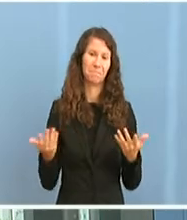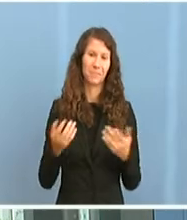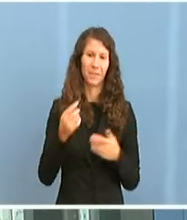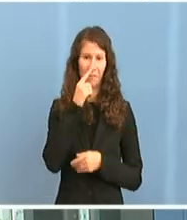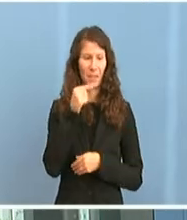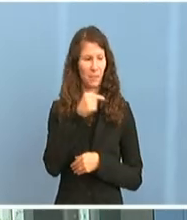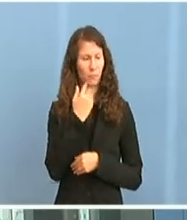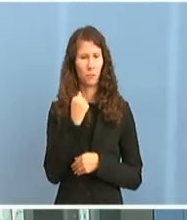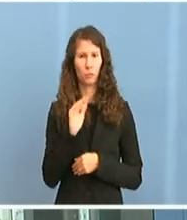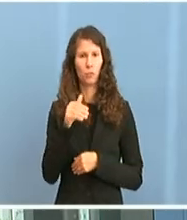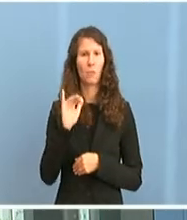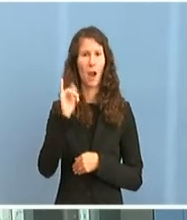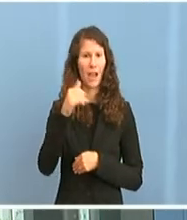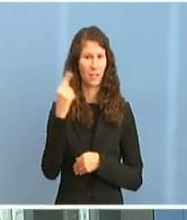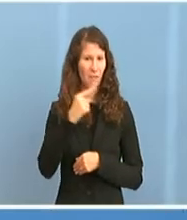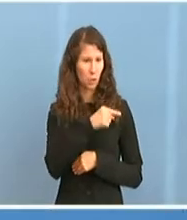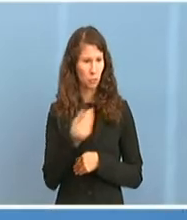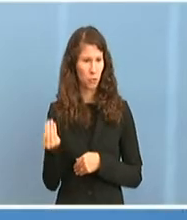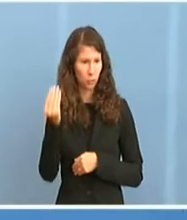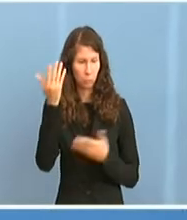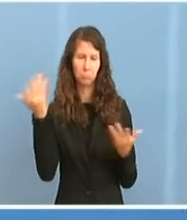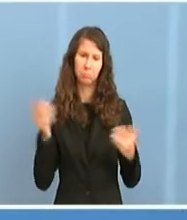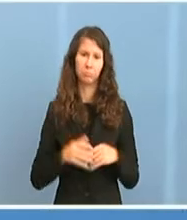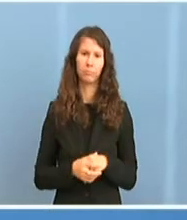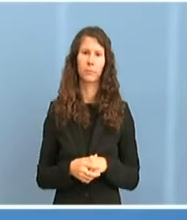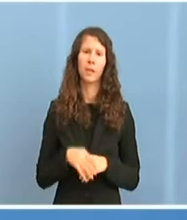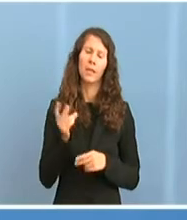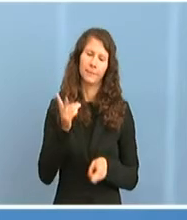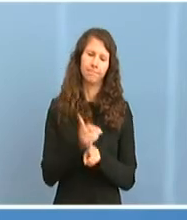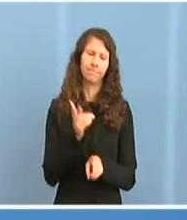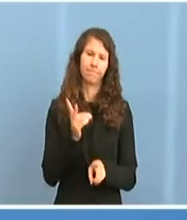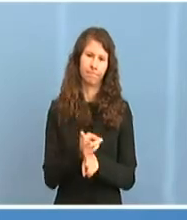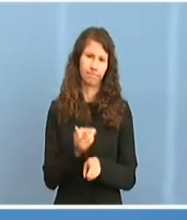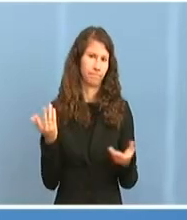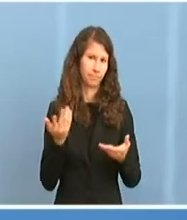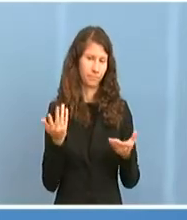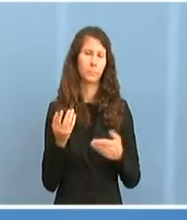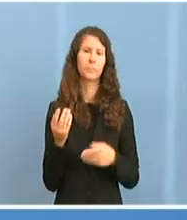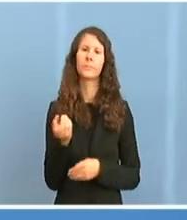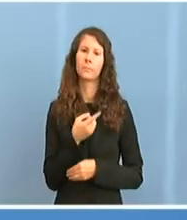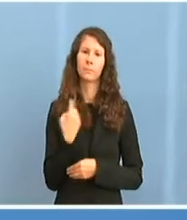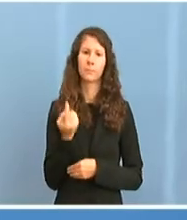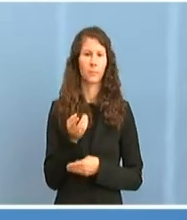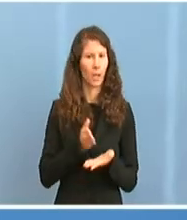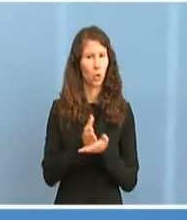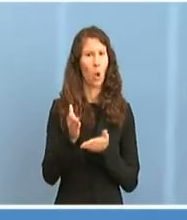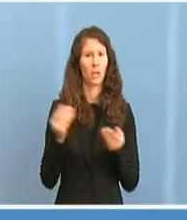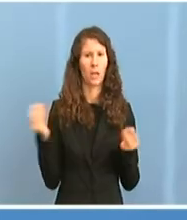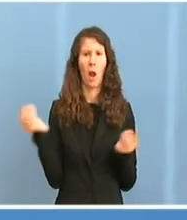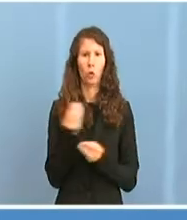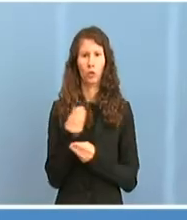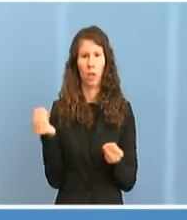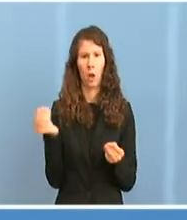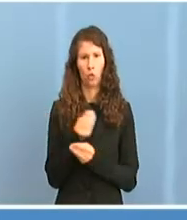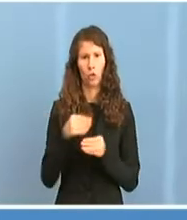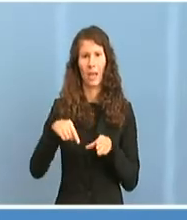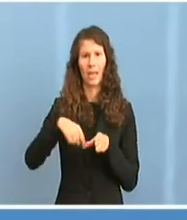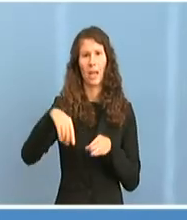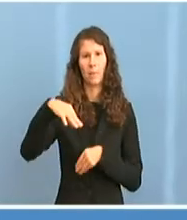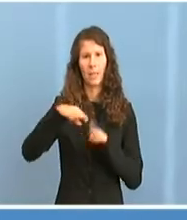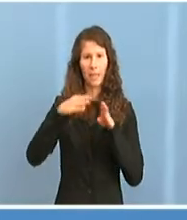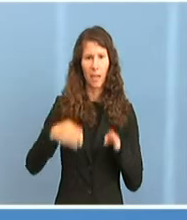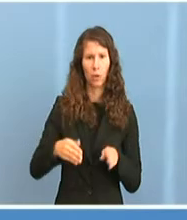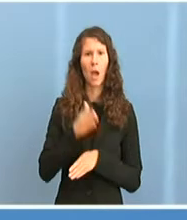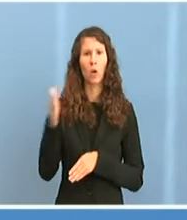wollen. Es bleibt dabei, wir stehen da halt in einem stetigen Austausch mit dem Innenministerium und